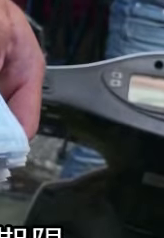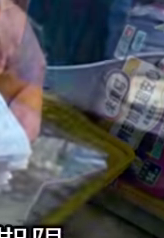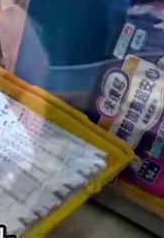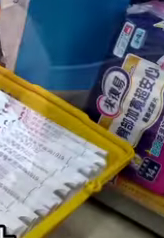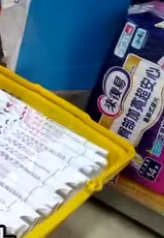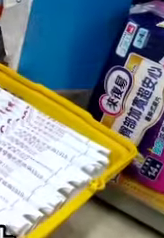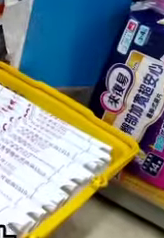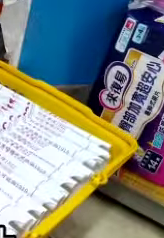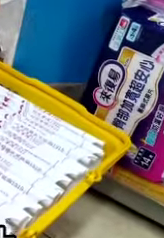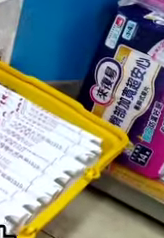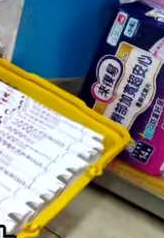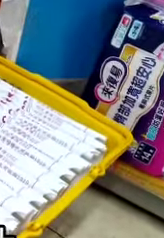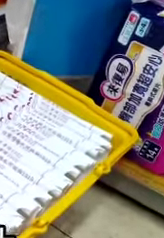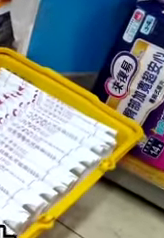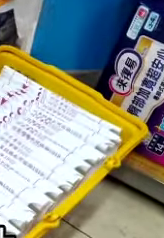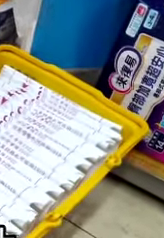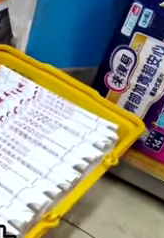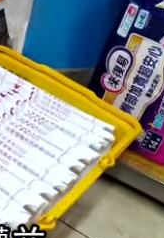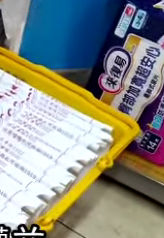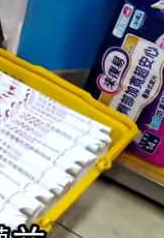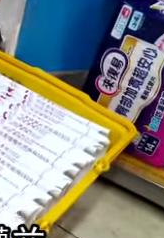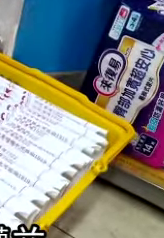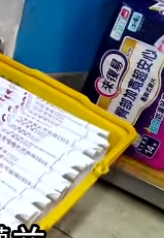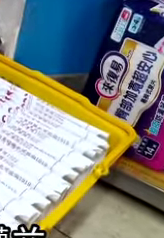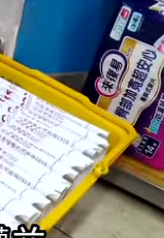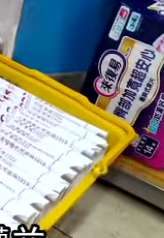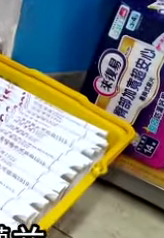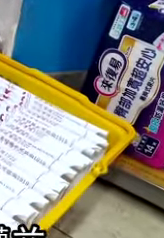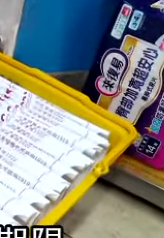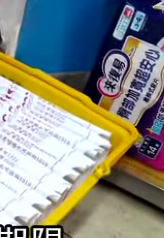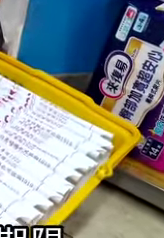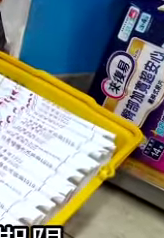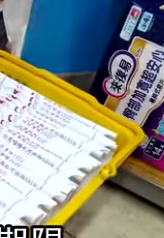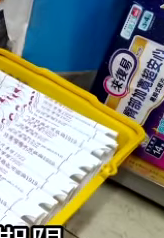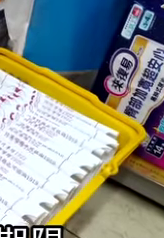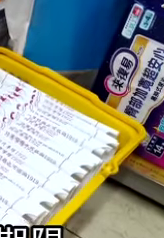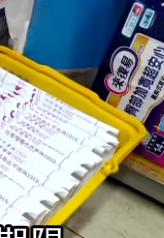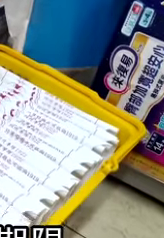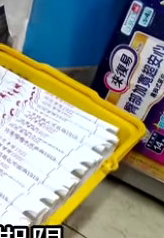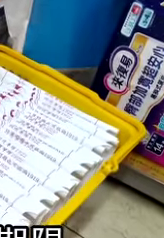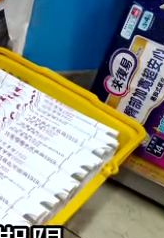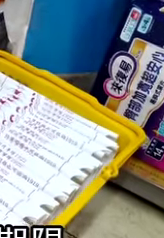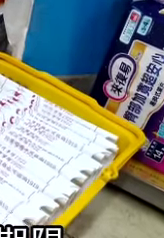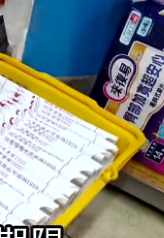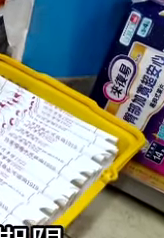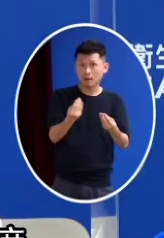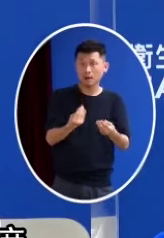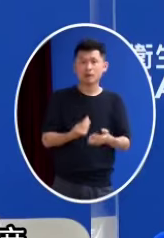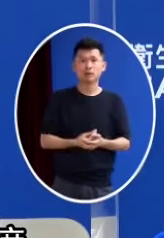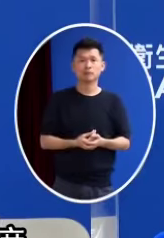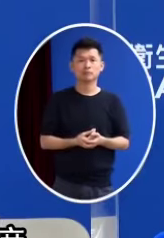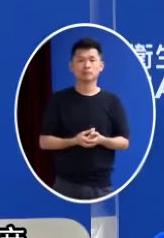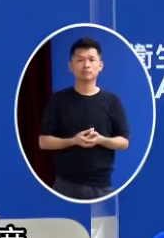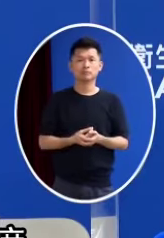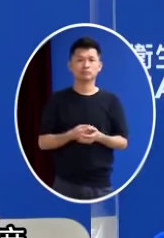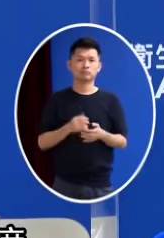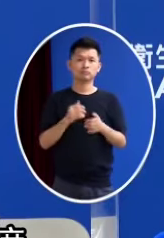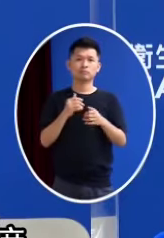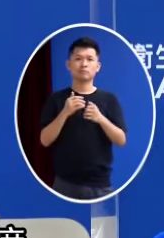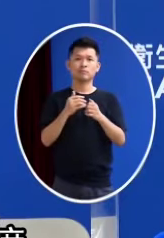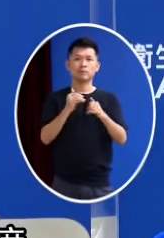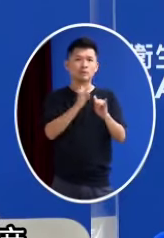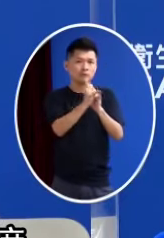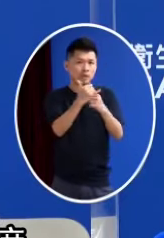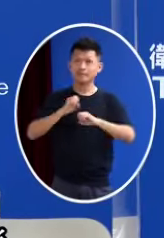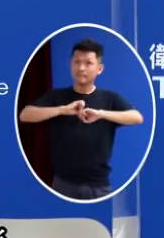货期限原本是到9月11号截止，为了顾及民众消费权益，指挥中心宣布不设退货期限。 站在保护消费者